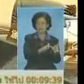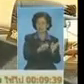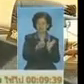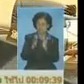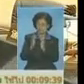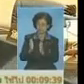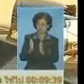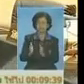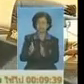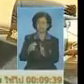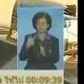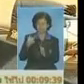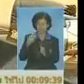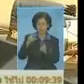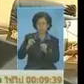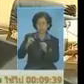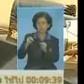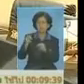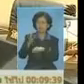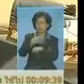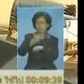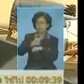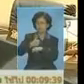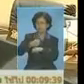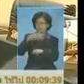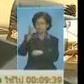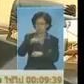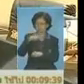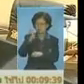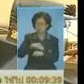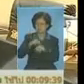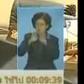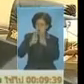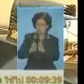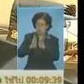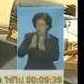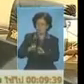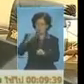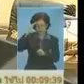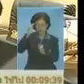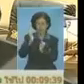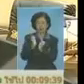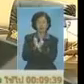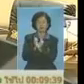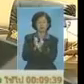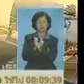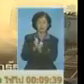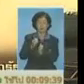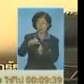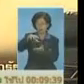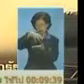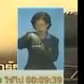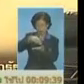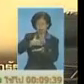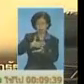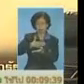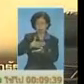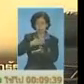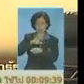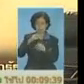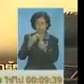บว่ามันมีนักการเมืองชั่วๆไปบังคับตำรวจเขาไล่ผมฟังหมดว่